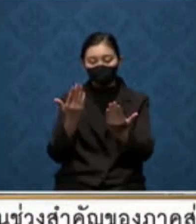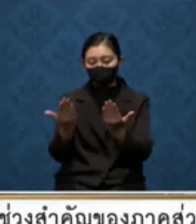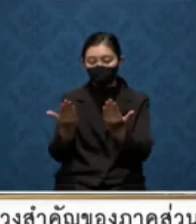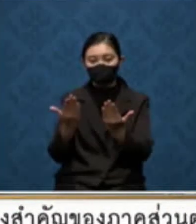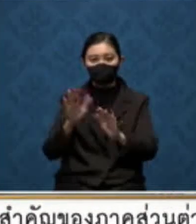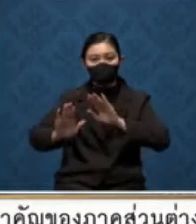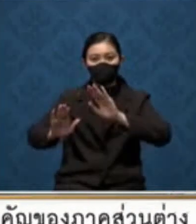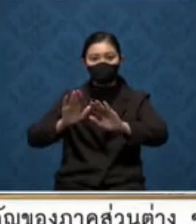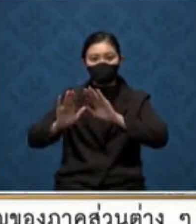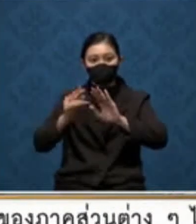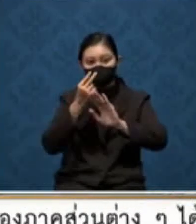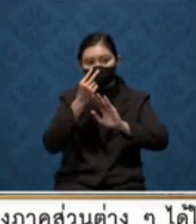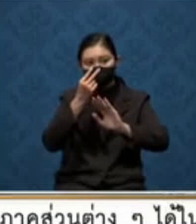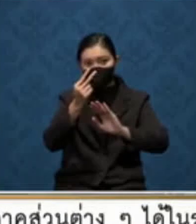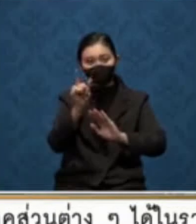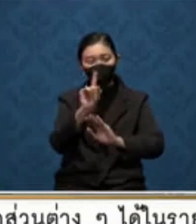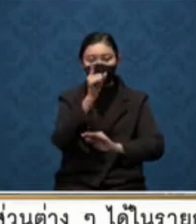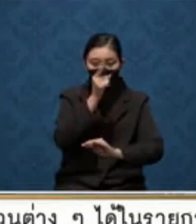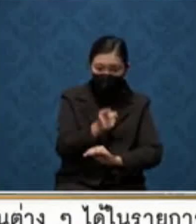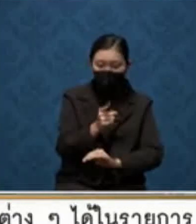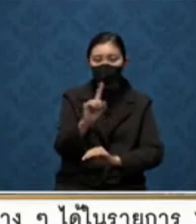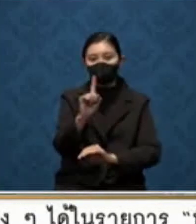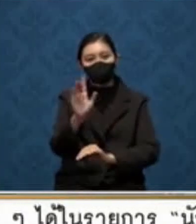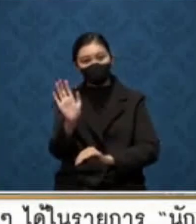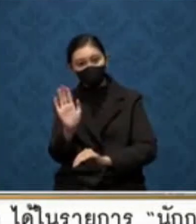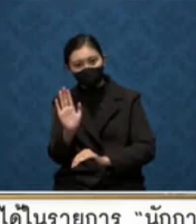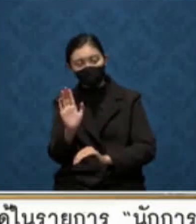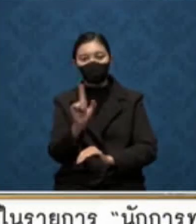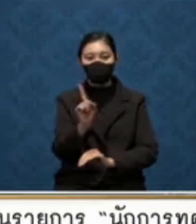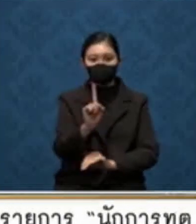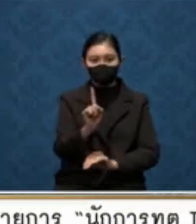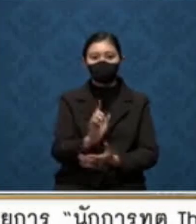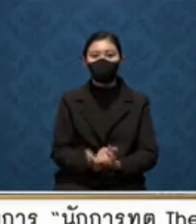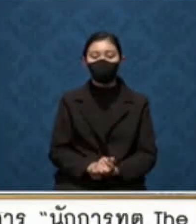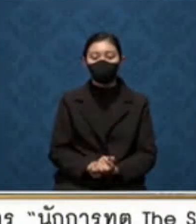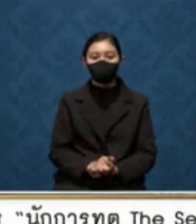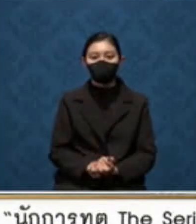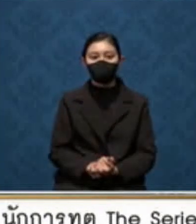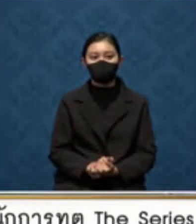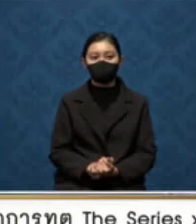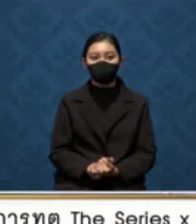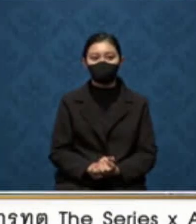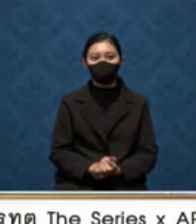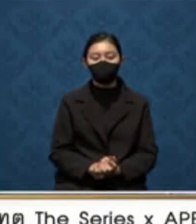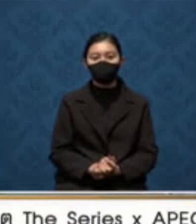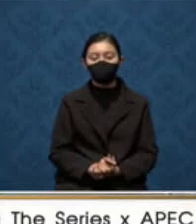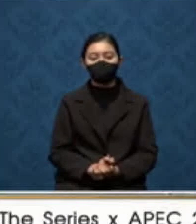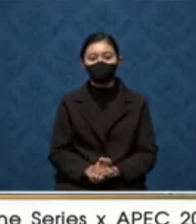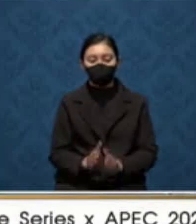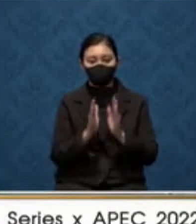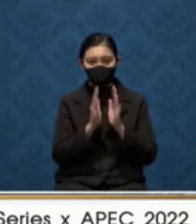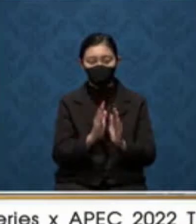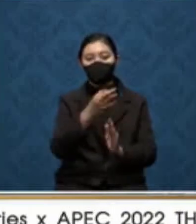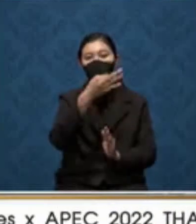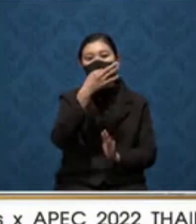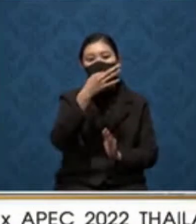เตรี์อาเจนตีนานะคนเห่านี้แะ คุพธาก็มองว่าเขาน่าจะไม่ได้รบการปดลอกจากกดก